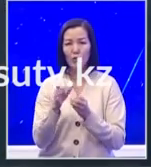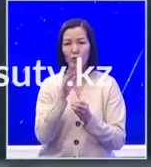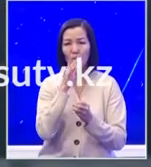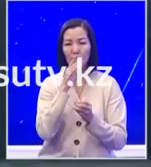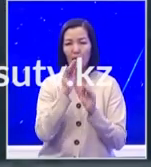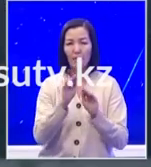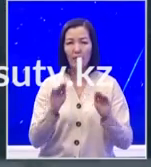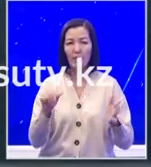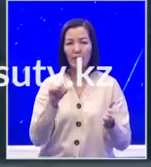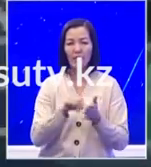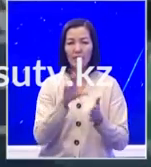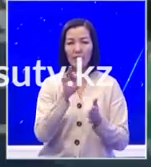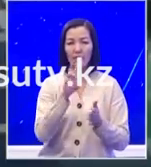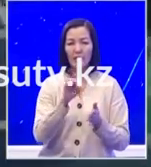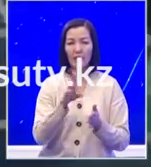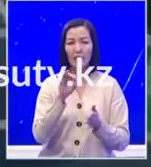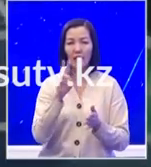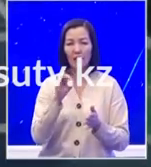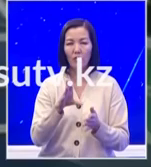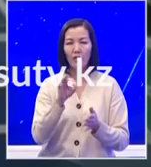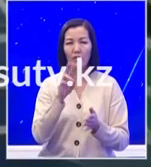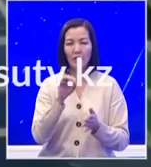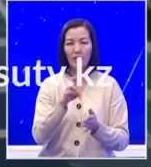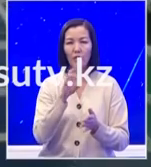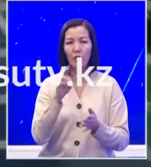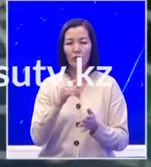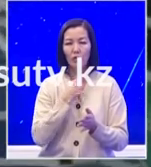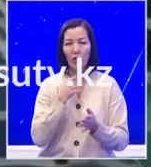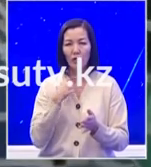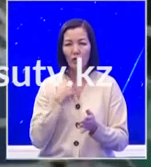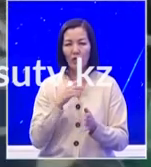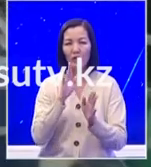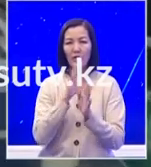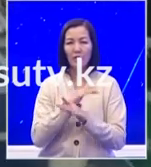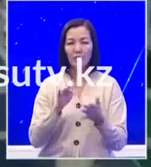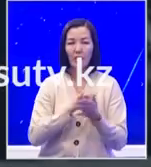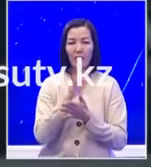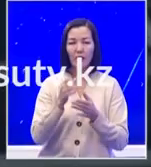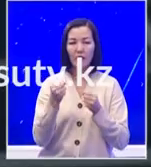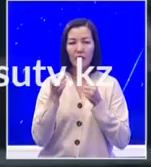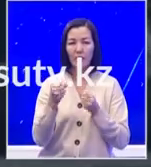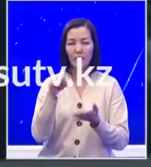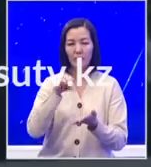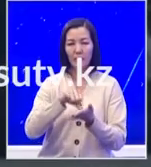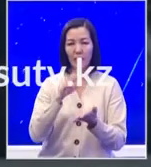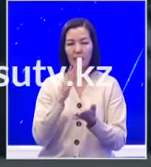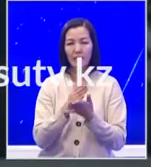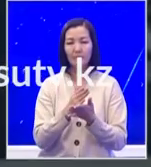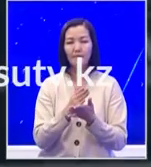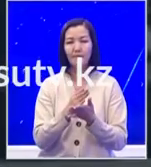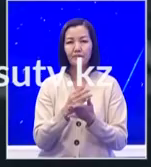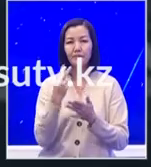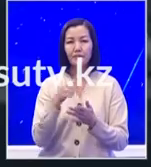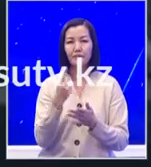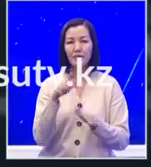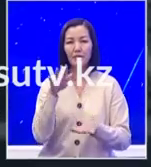ұйымдастырылды. Оған Сарқан, Ескелді, Алакөл, Көксу аудандарымен қатар Талдықорған мен Қапшағайдан былғары қолғап шеберлер келген. Олар